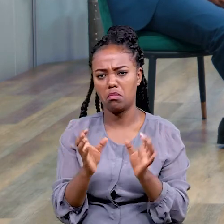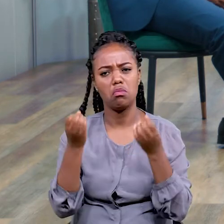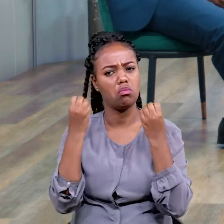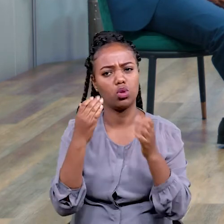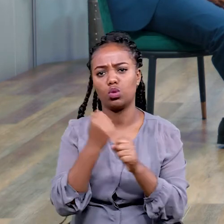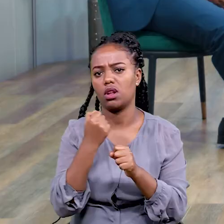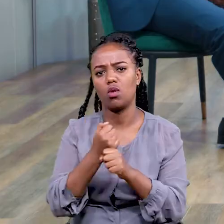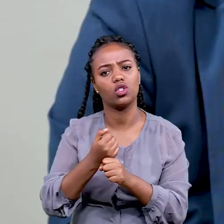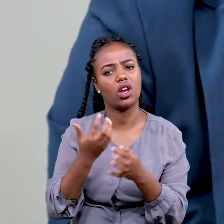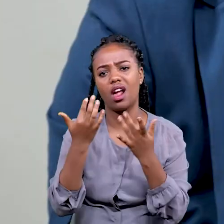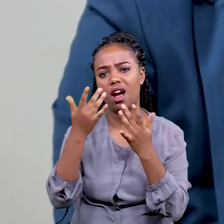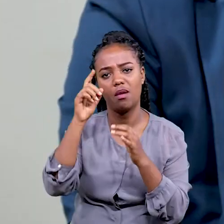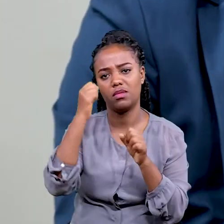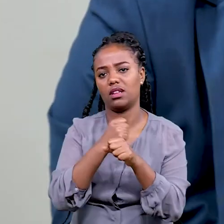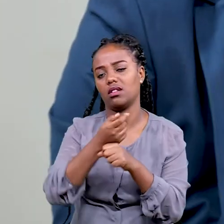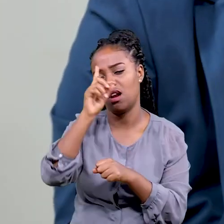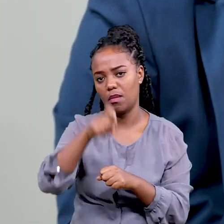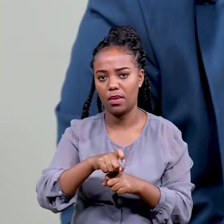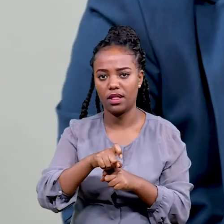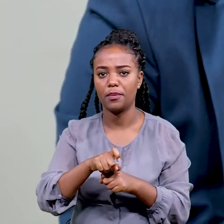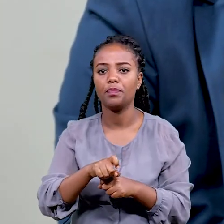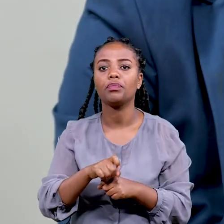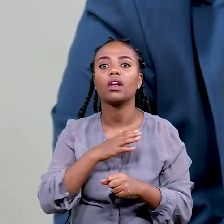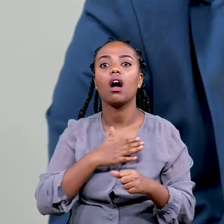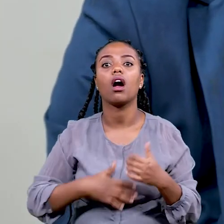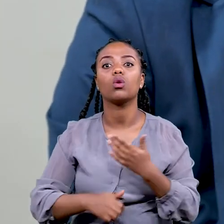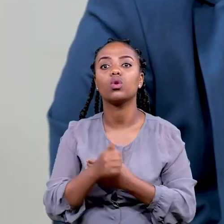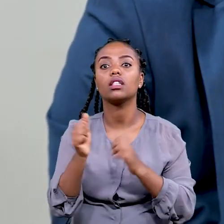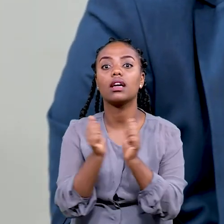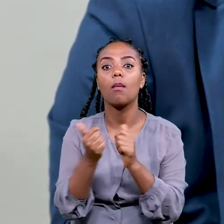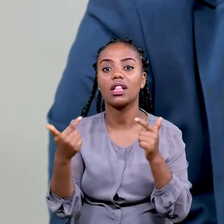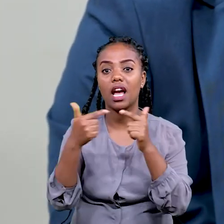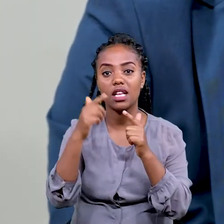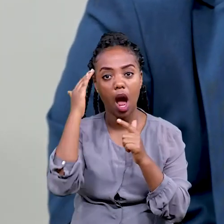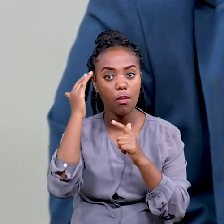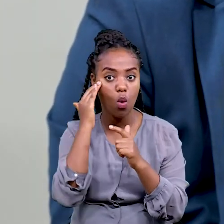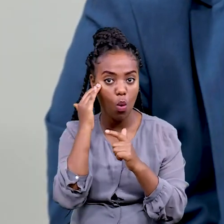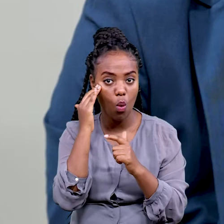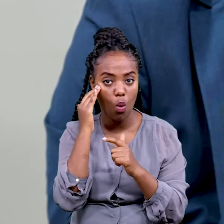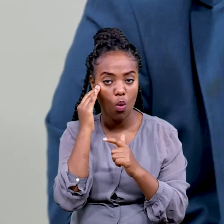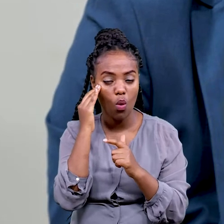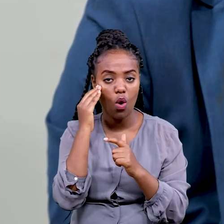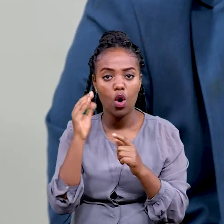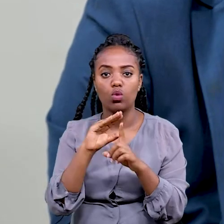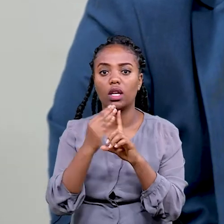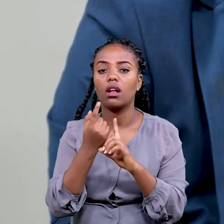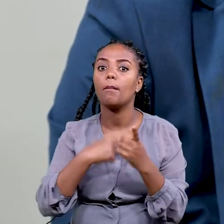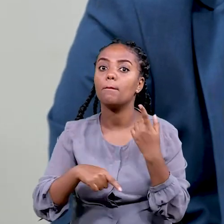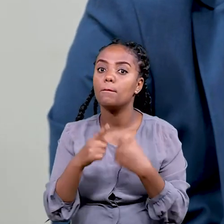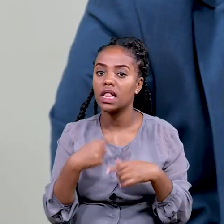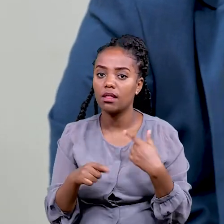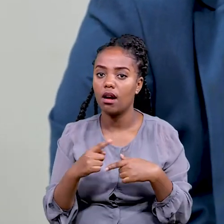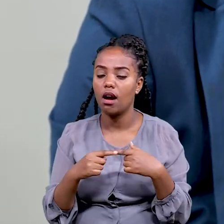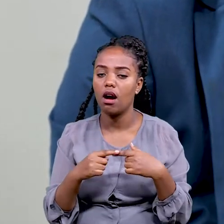ብዙ ስራዎች እዛ ላይ መሰራት አለበት። ከአካል ጉዳት ጋር የተያያዘው የአእምሮ በተለይ የአእምሮ ሁኔታ ሲመጣ